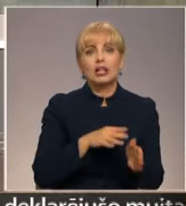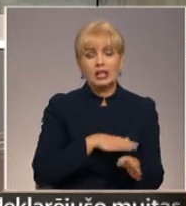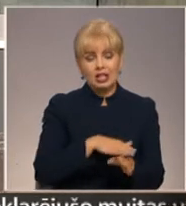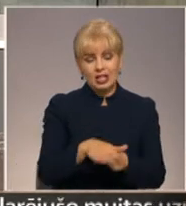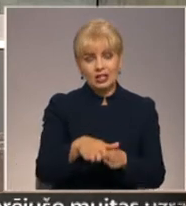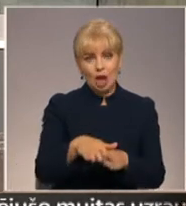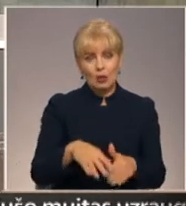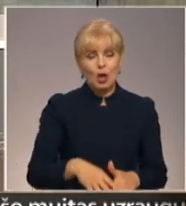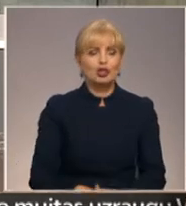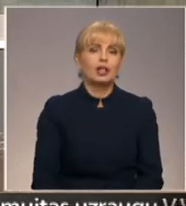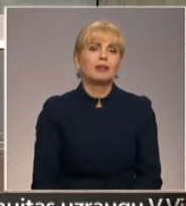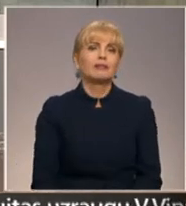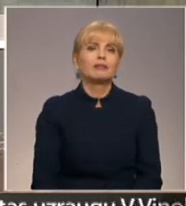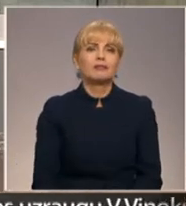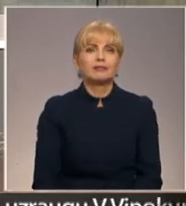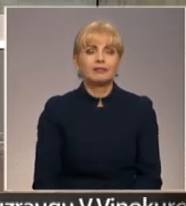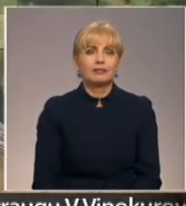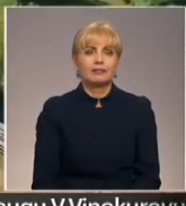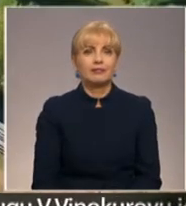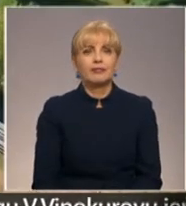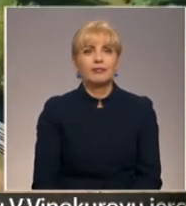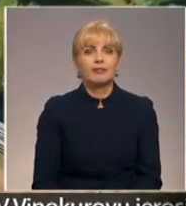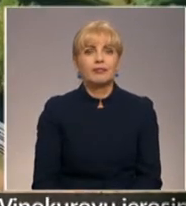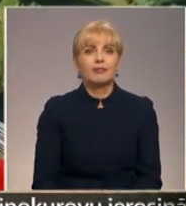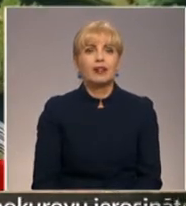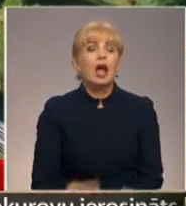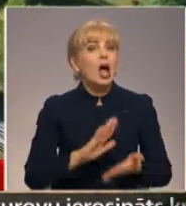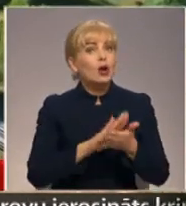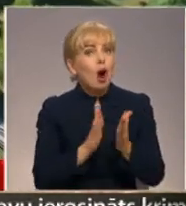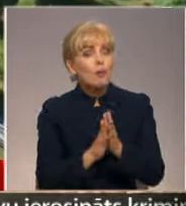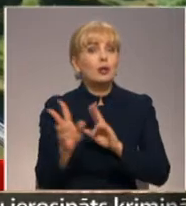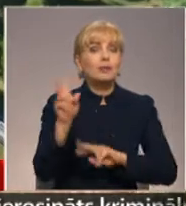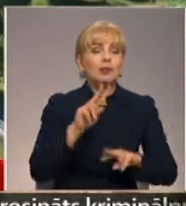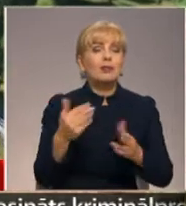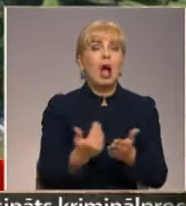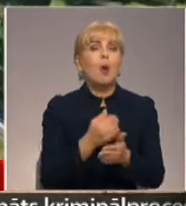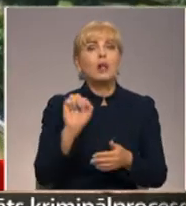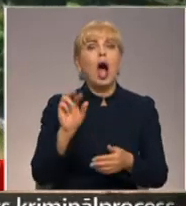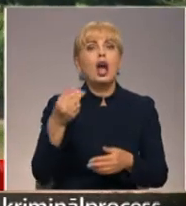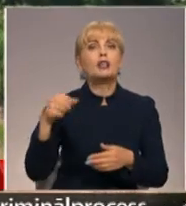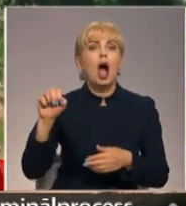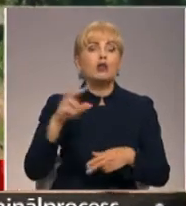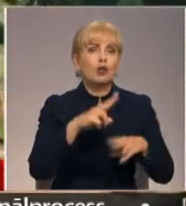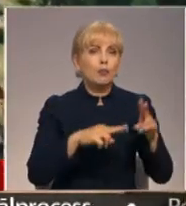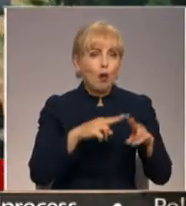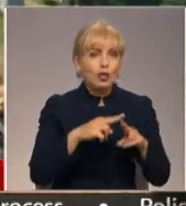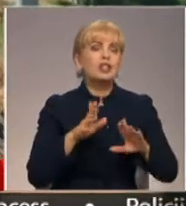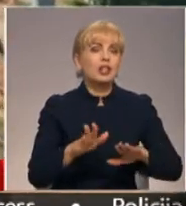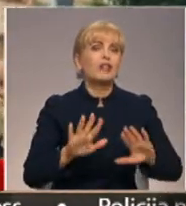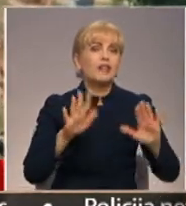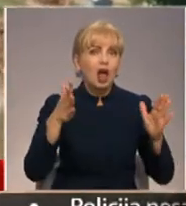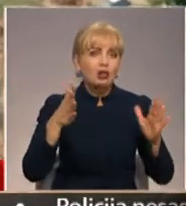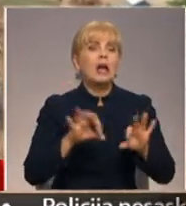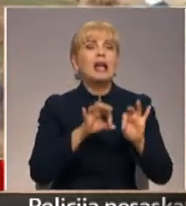Un tematam seko Zemgales televīzija. Kompromisu meklējumi Ādažu jaunās skolas būvniecībā ir beigušies un sākusies